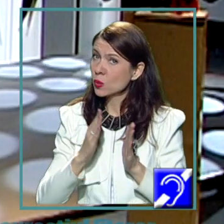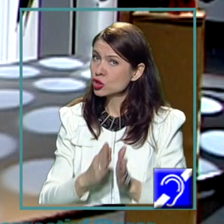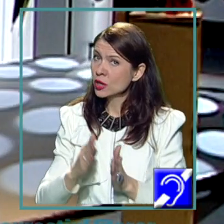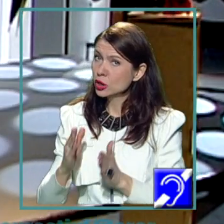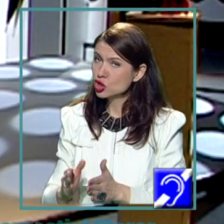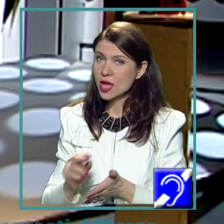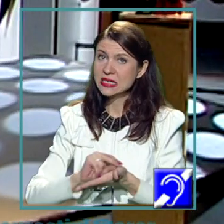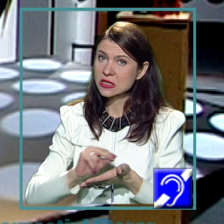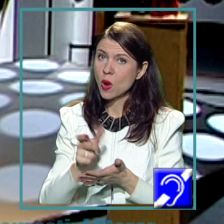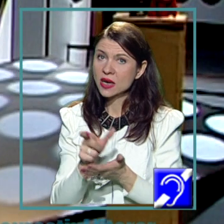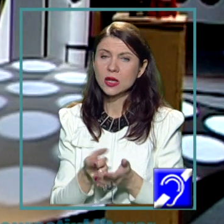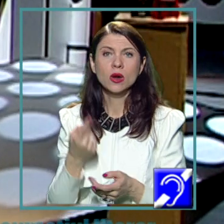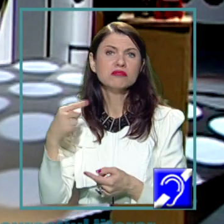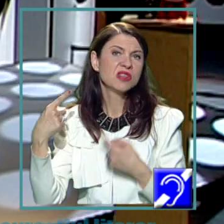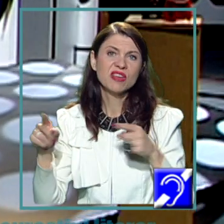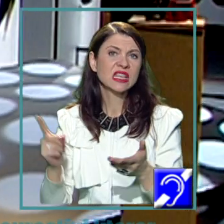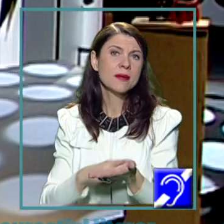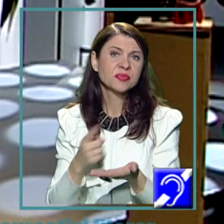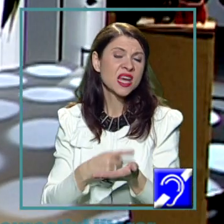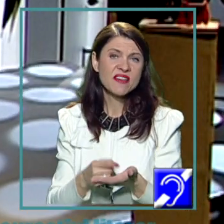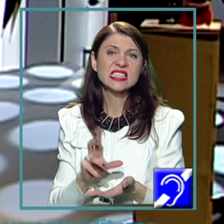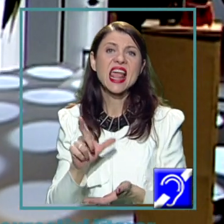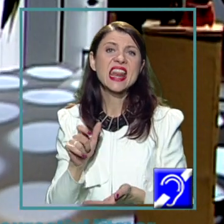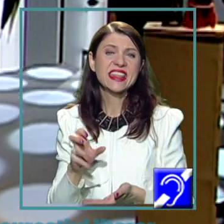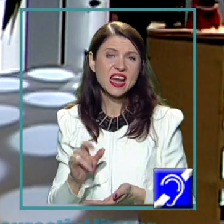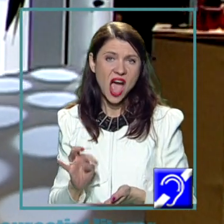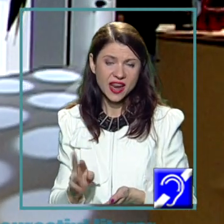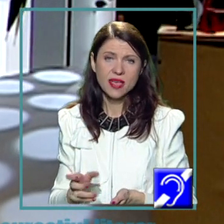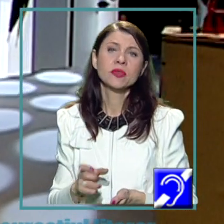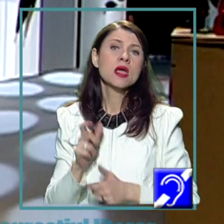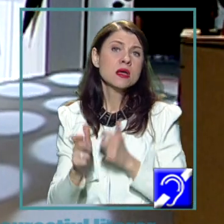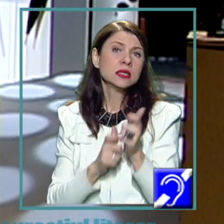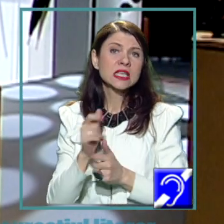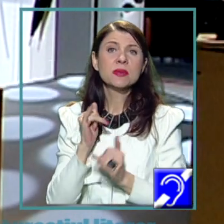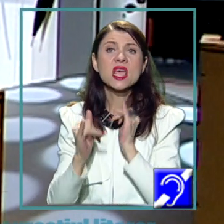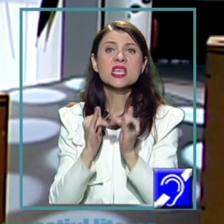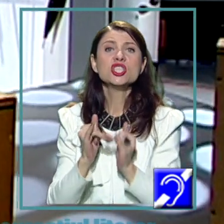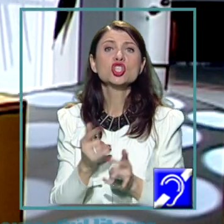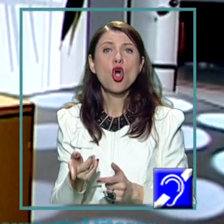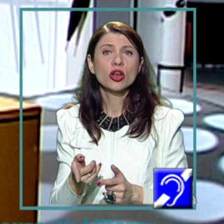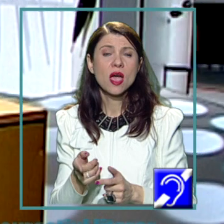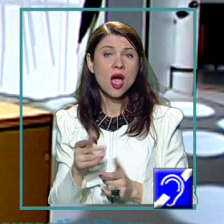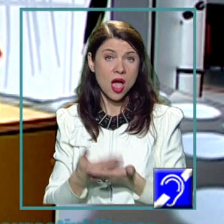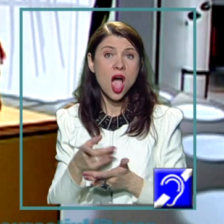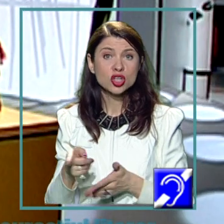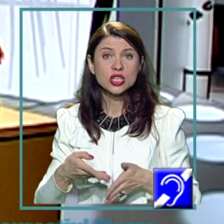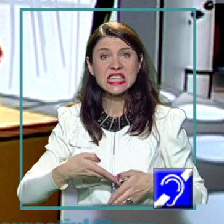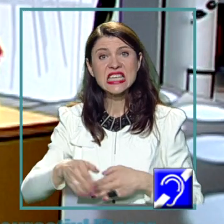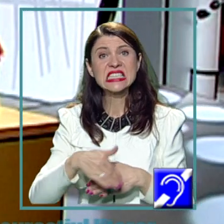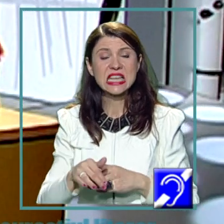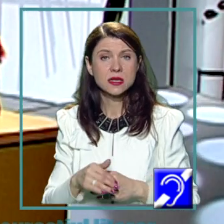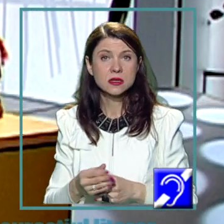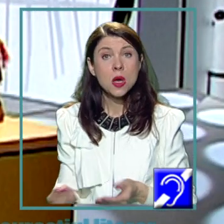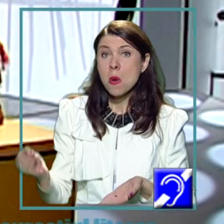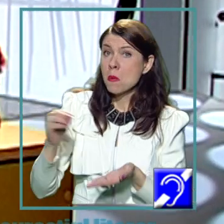articole în diferite reviste literare despre istoria acestei străzi. Pe măsură ce acumulam mai